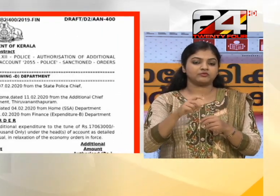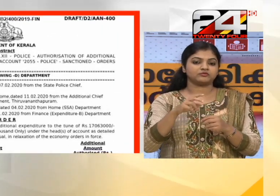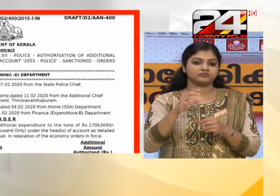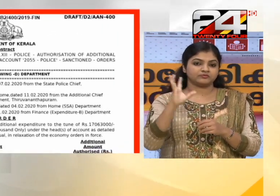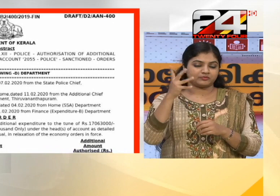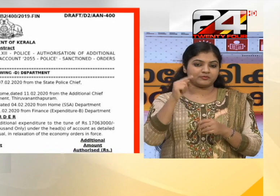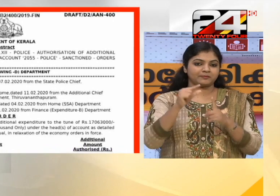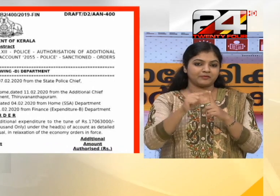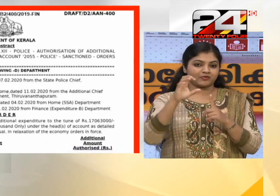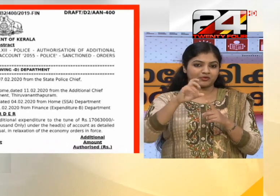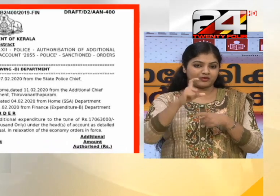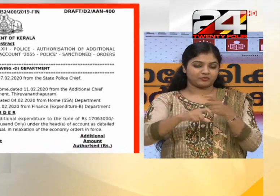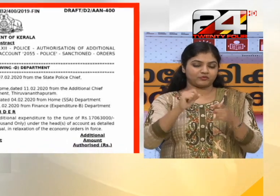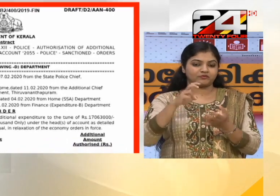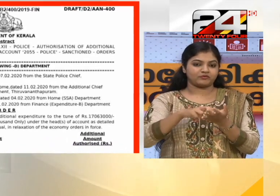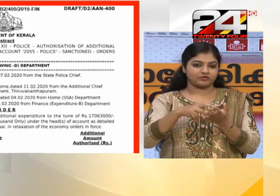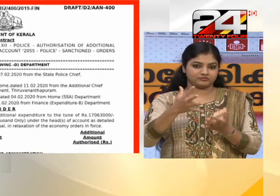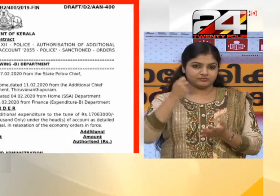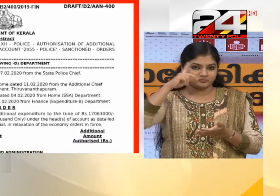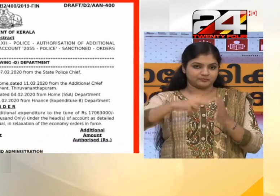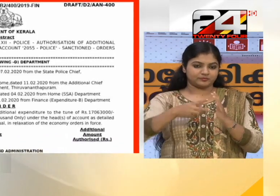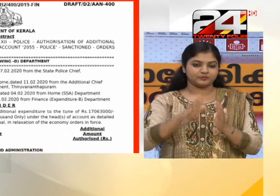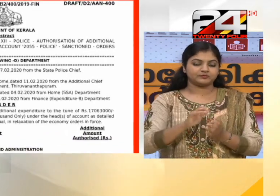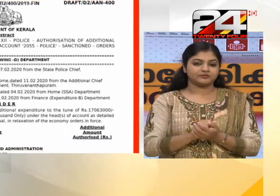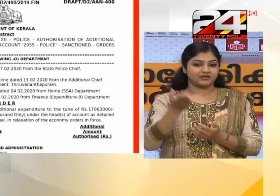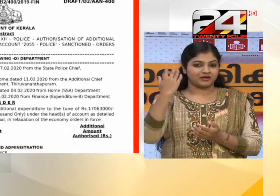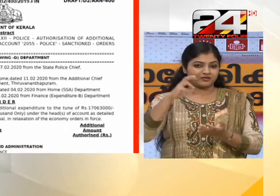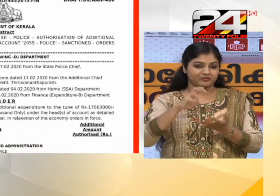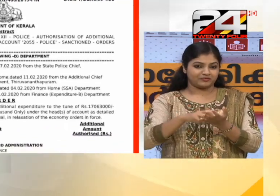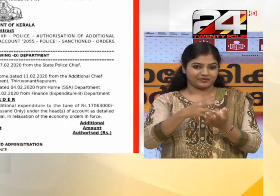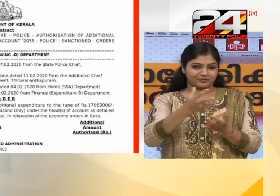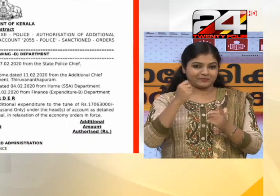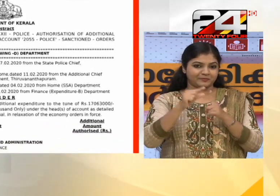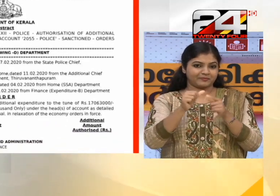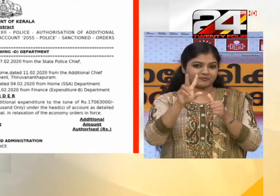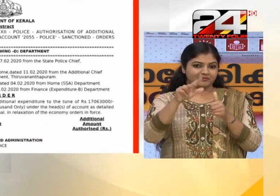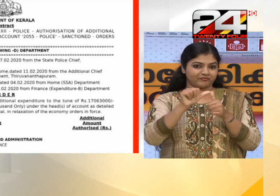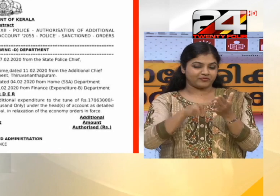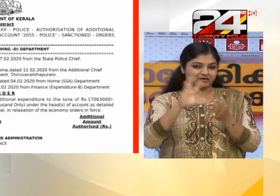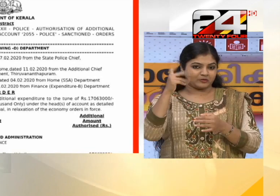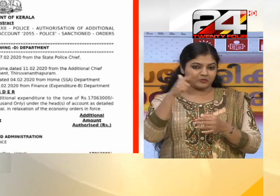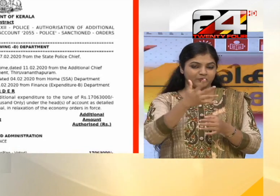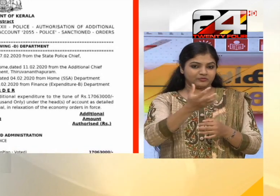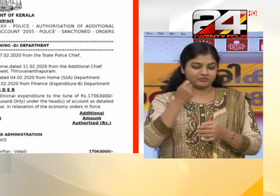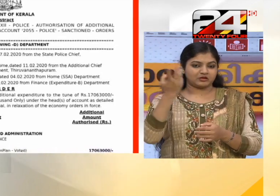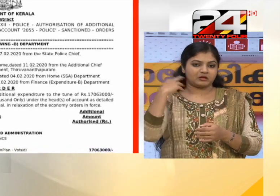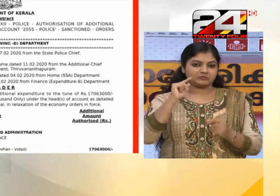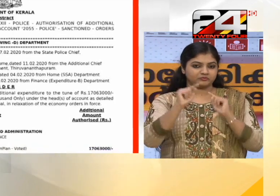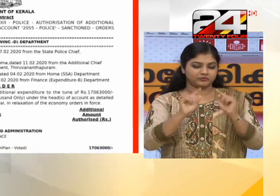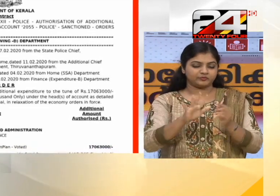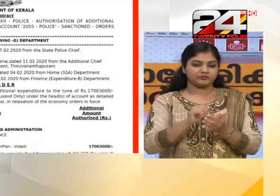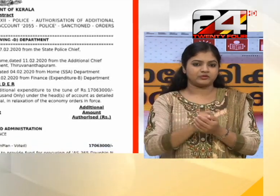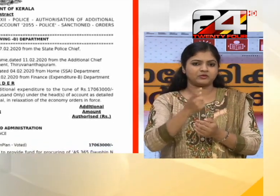എടുക്കുന്നത്. പവൻ ഹാൻസിന്റെ ഹെലികോപ്റ്റർ വാടകയ്ക്കെടുക്കുന്നതുമായി ബന്ധപ്പെട്ടും നേരത്തെ തന്നെ വിമർശനം ഉയർന്നിരുന്നതാണ്. കാരണം ഇതിനേക്കാൾ കുറഞ്ഞ